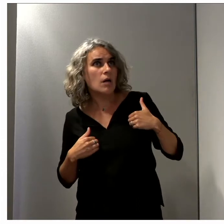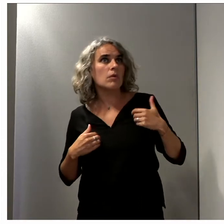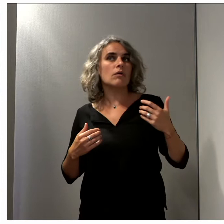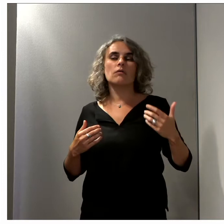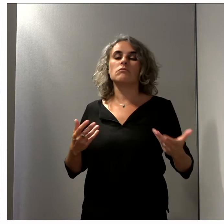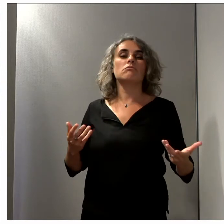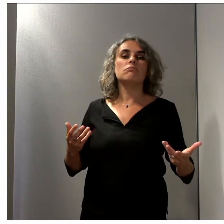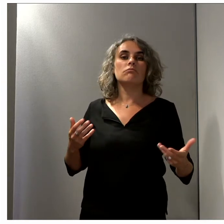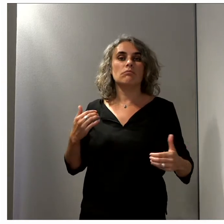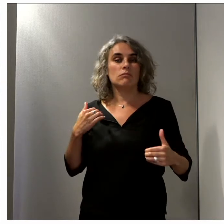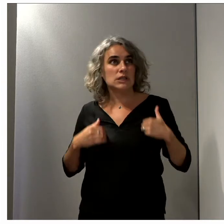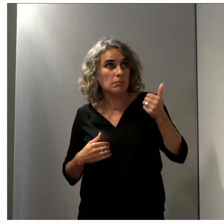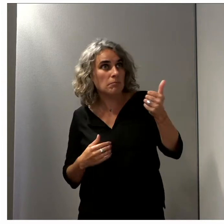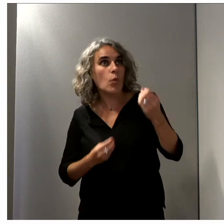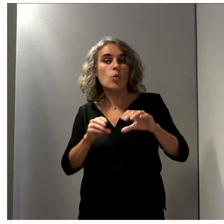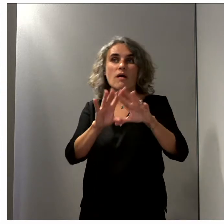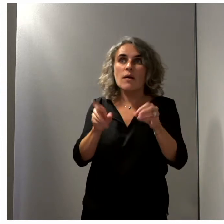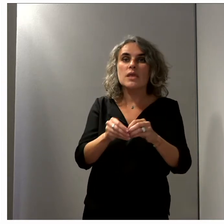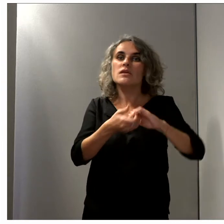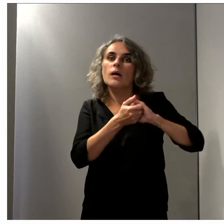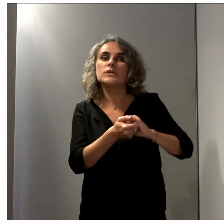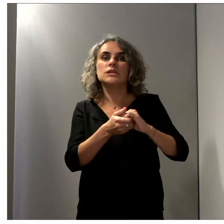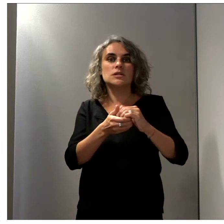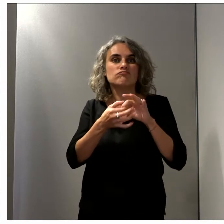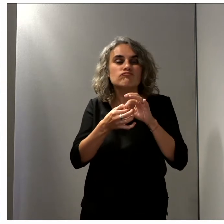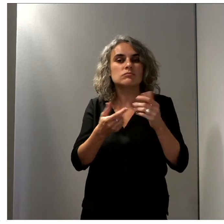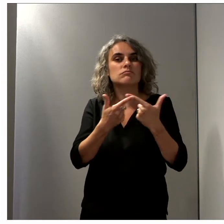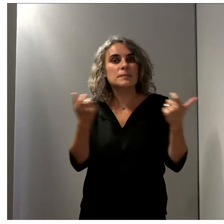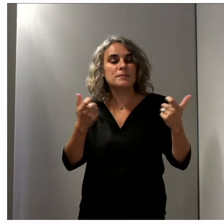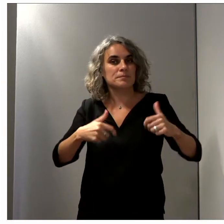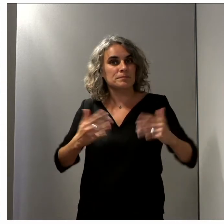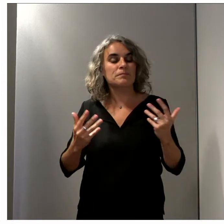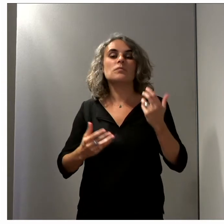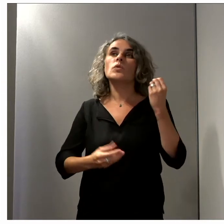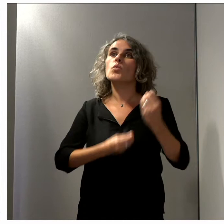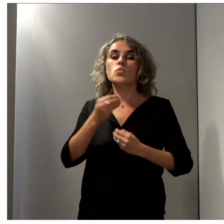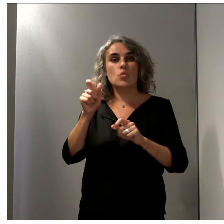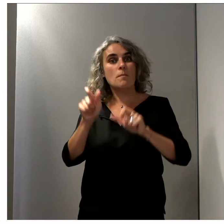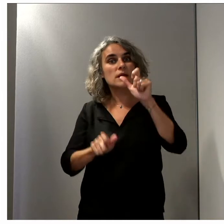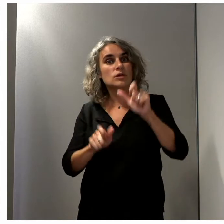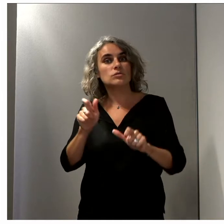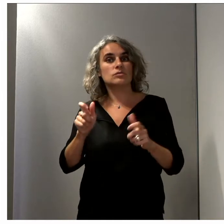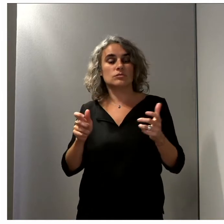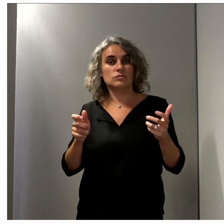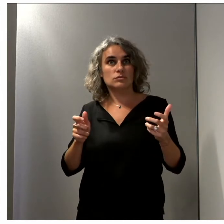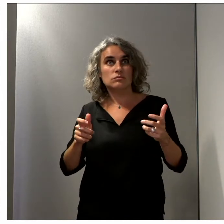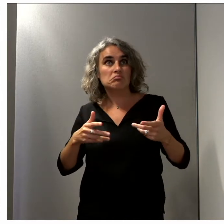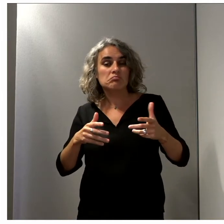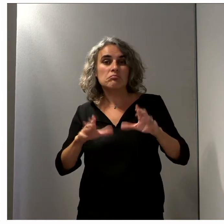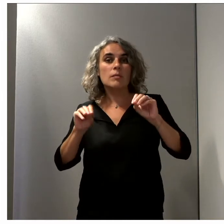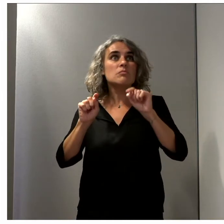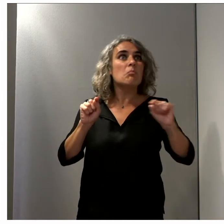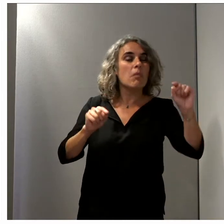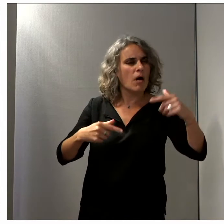soient handicapées elles-mêmes ou bien les familles, les proches, peu importe où les personnes sont situées sur les territoires.